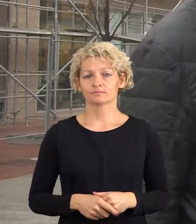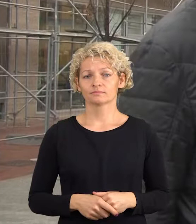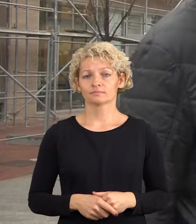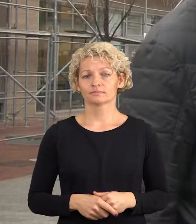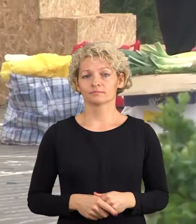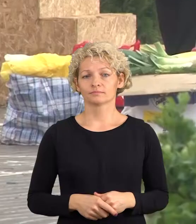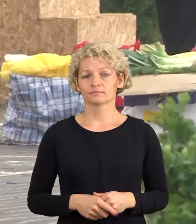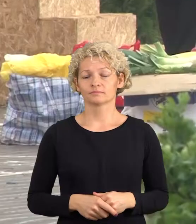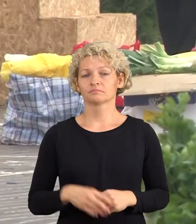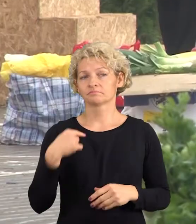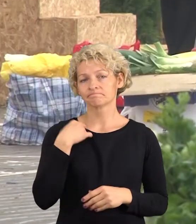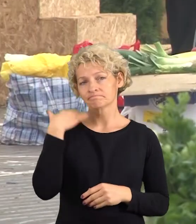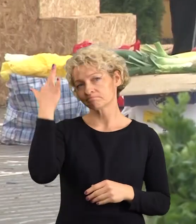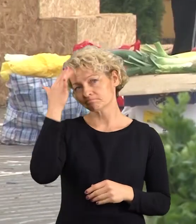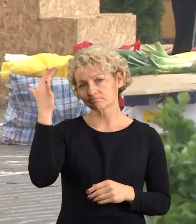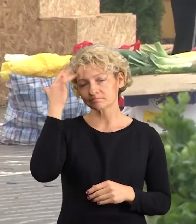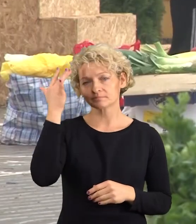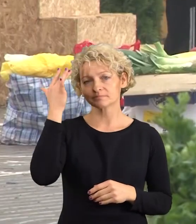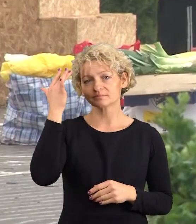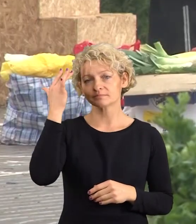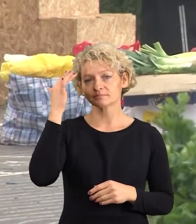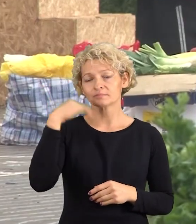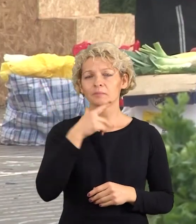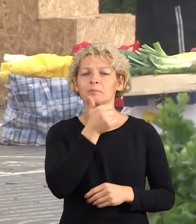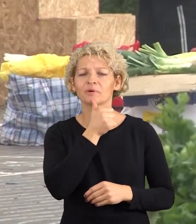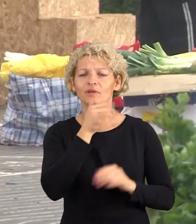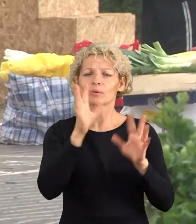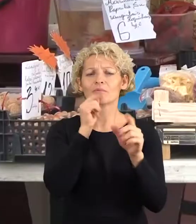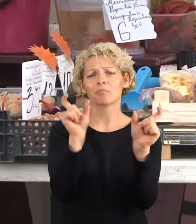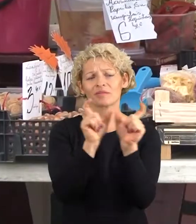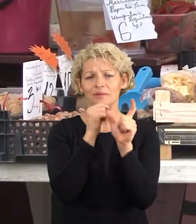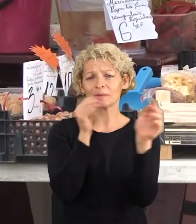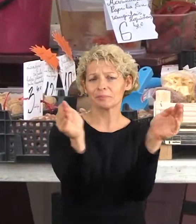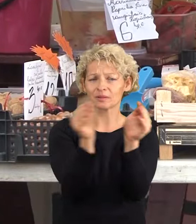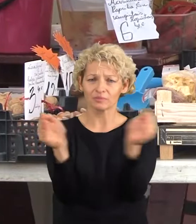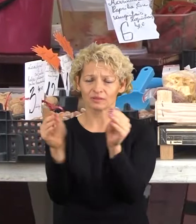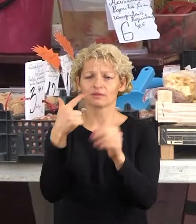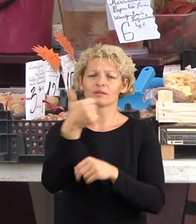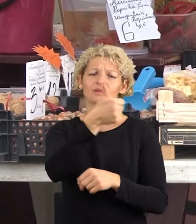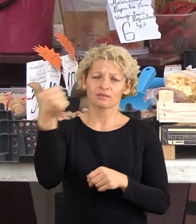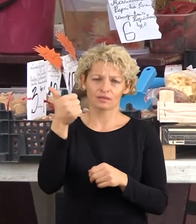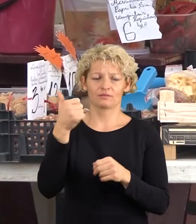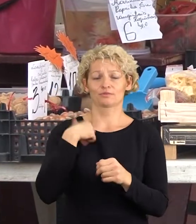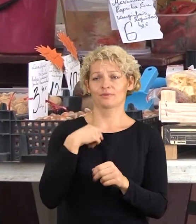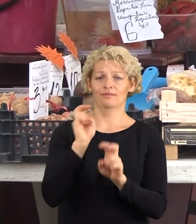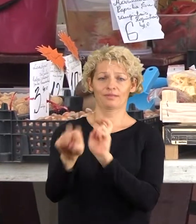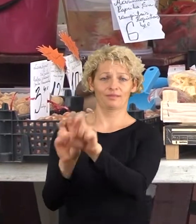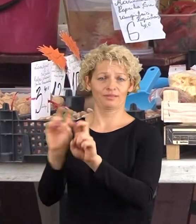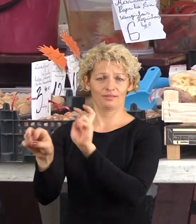bus viskas užlugdyta. Manoma, kad tokia sistema padėtų ir smulkiesiems verslininkams. Žmonės dažniau užsuktų į jų